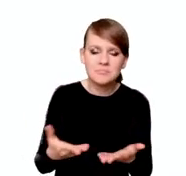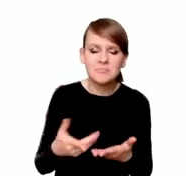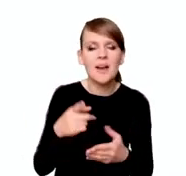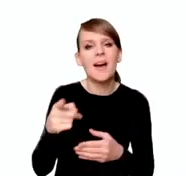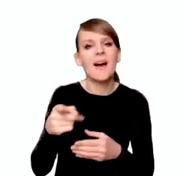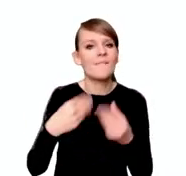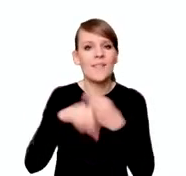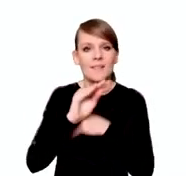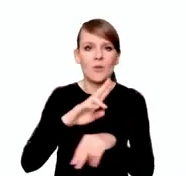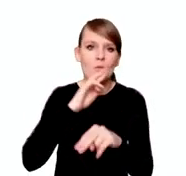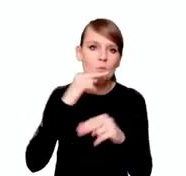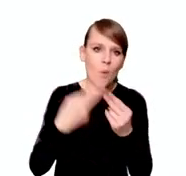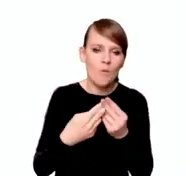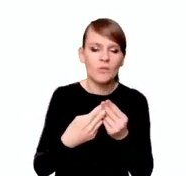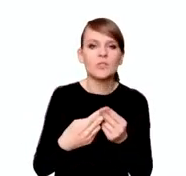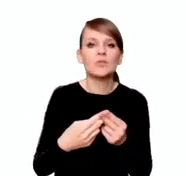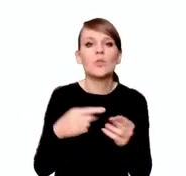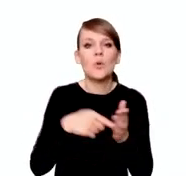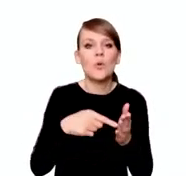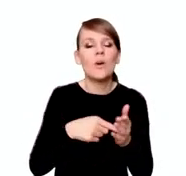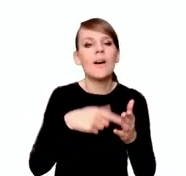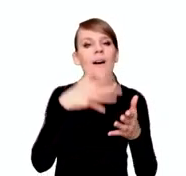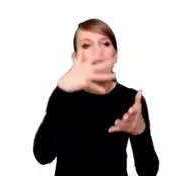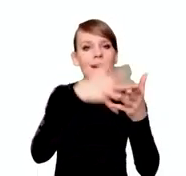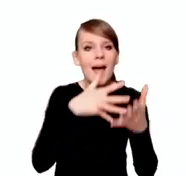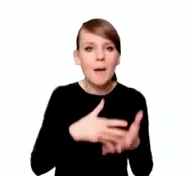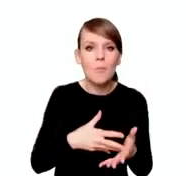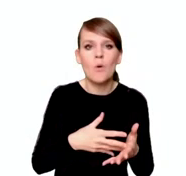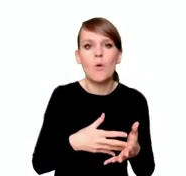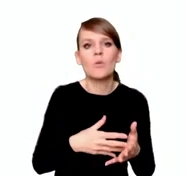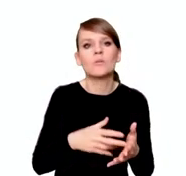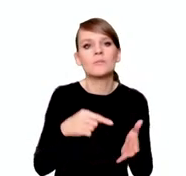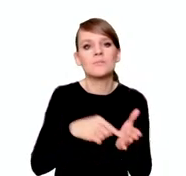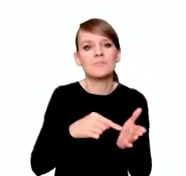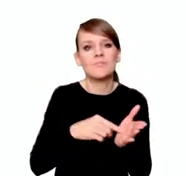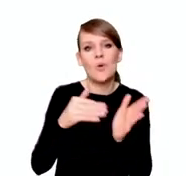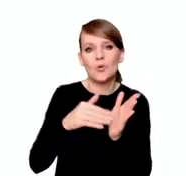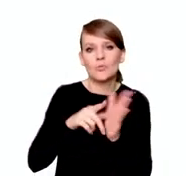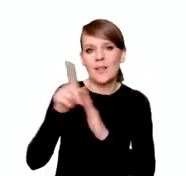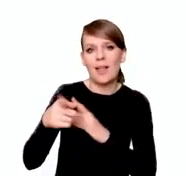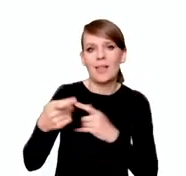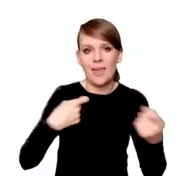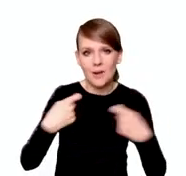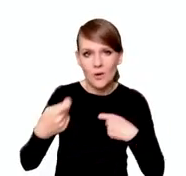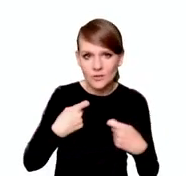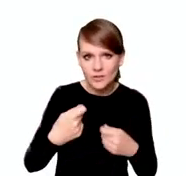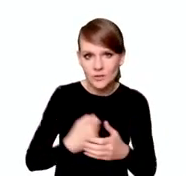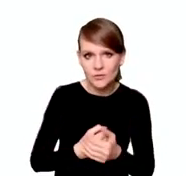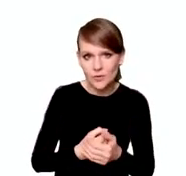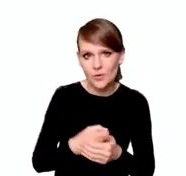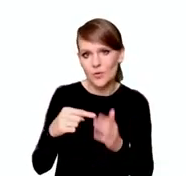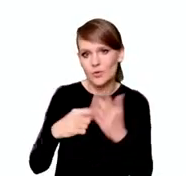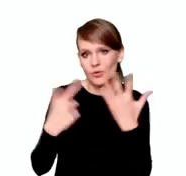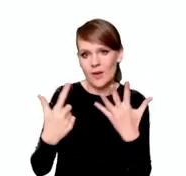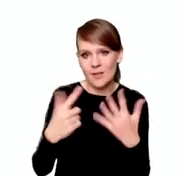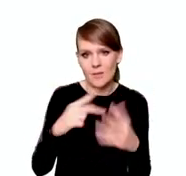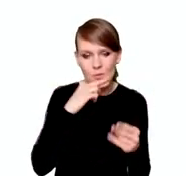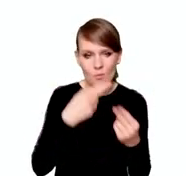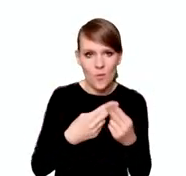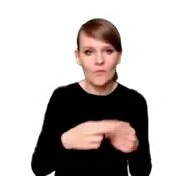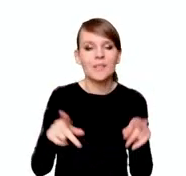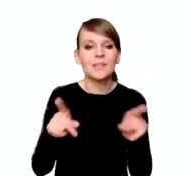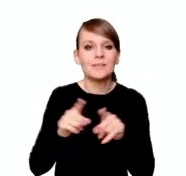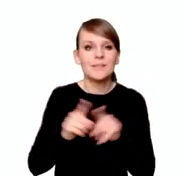to raporty opracowywane na potrzeby kierownictwa i tu mieliśmy 7 wskazań, Są też